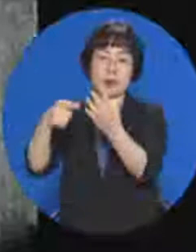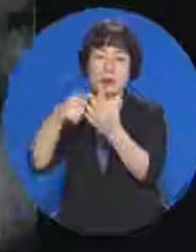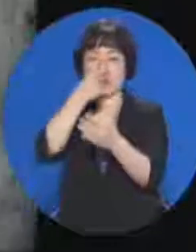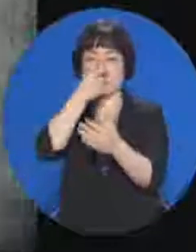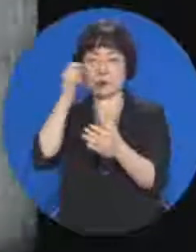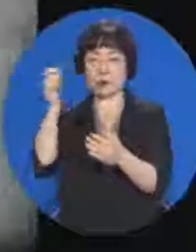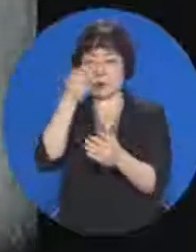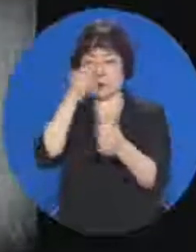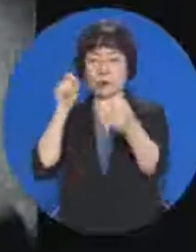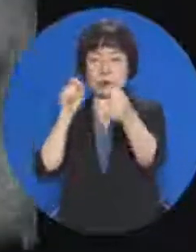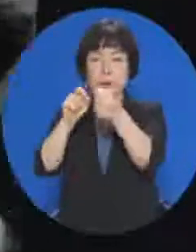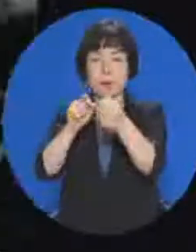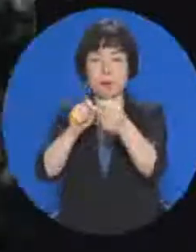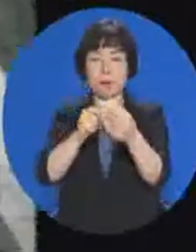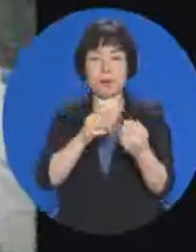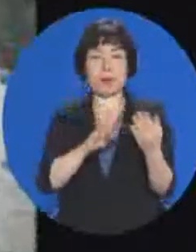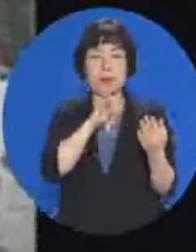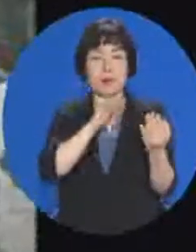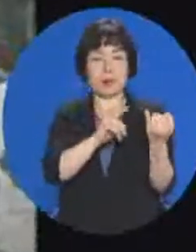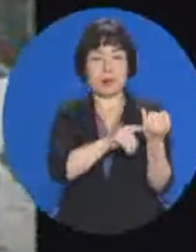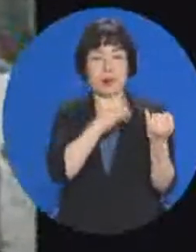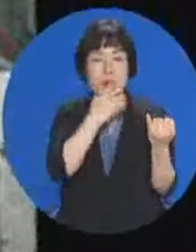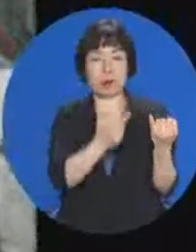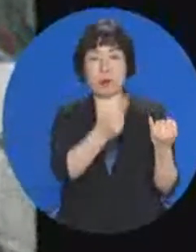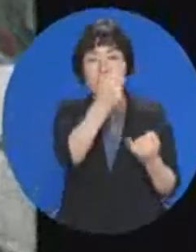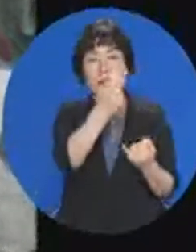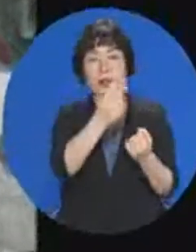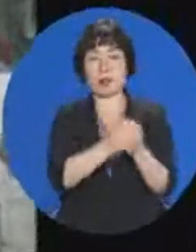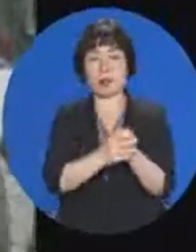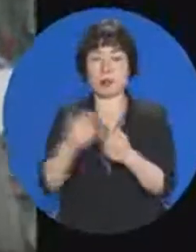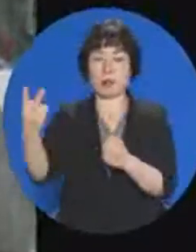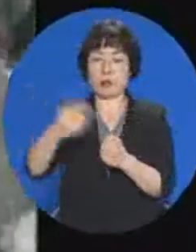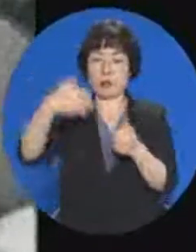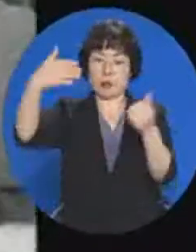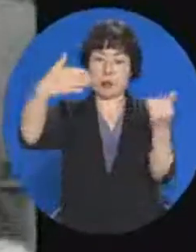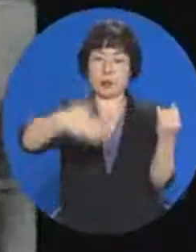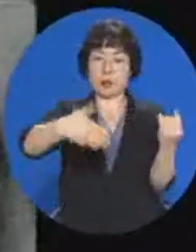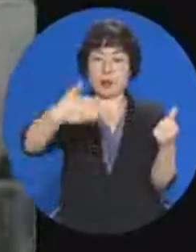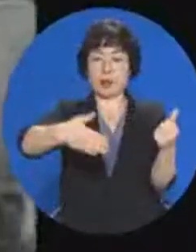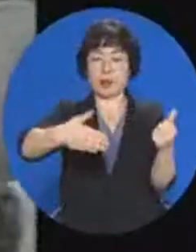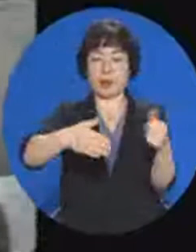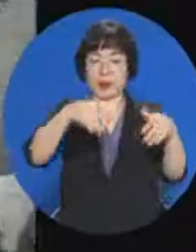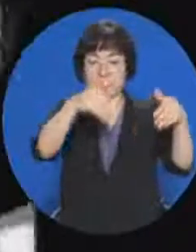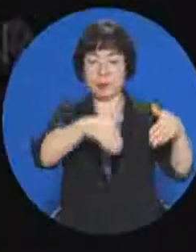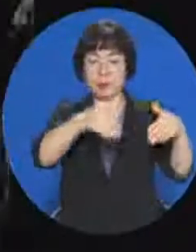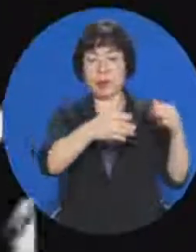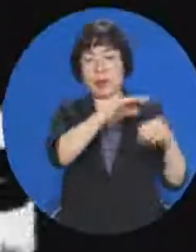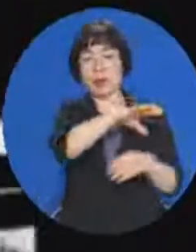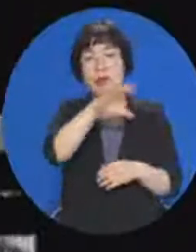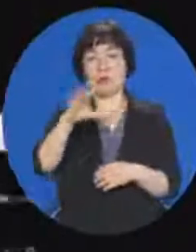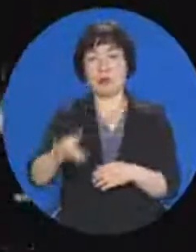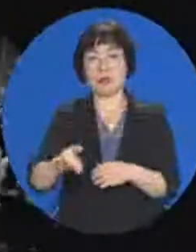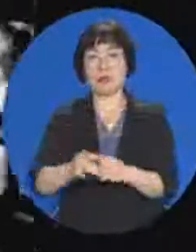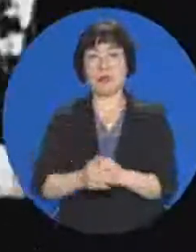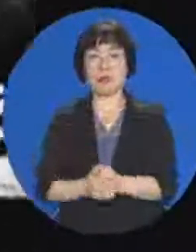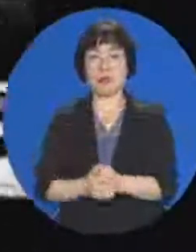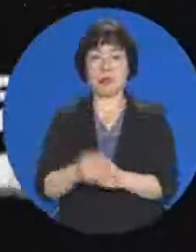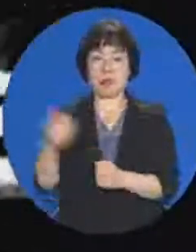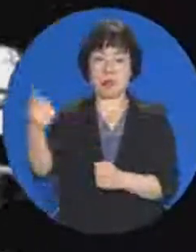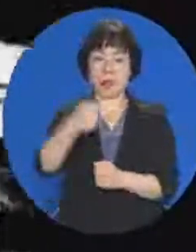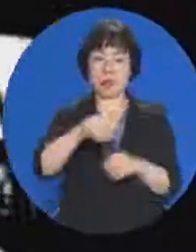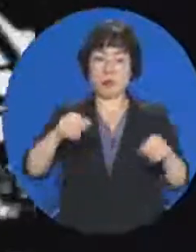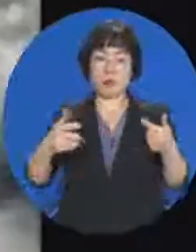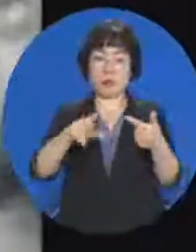잘 따랐던 박 씨의 친오빠 박병호 씨는 형의 부탁으로 종종 심부름을 하곤 했습니다. 그러다